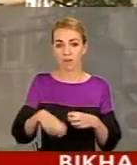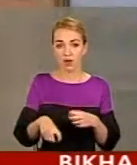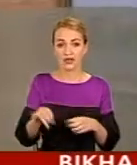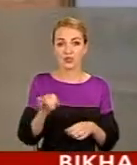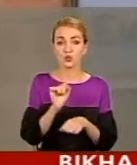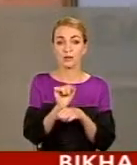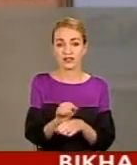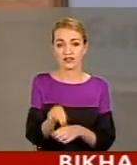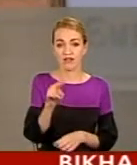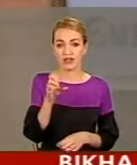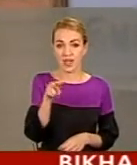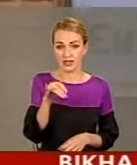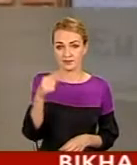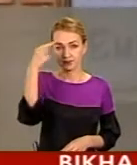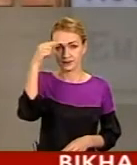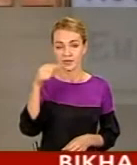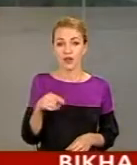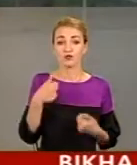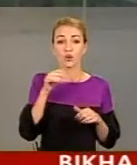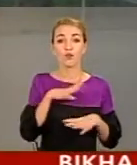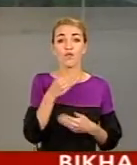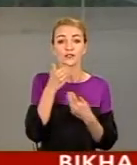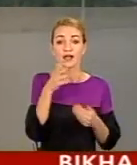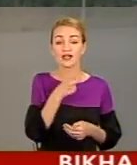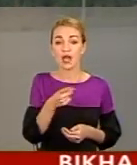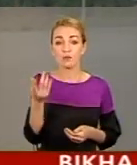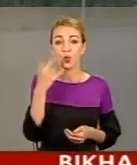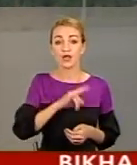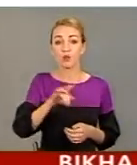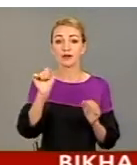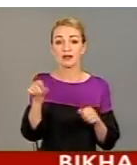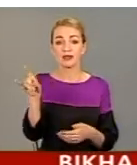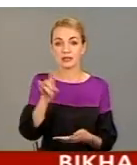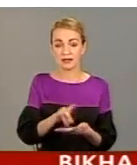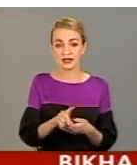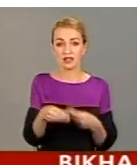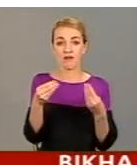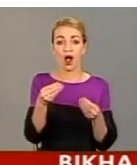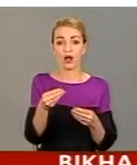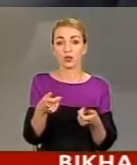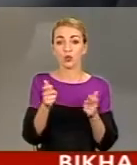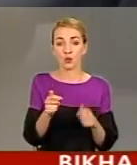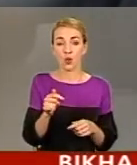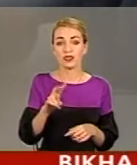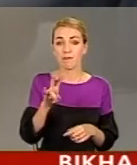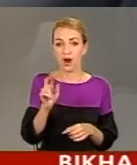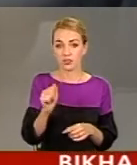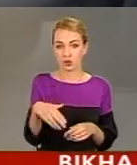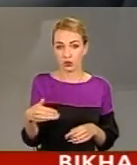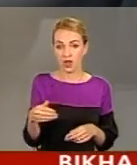і зупинився у Делі. Це Індія. Вчора був останній термін, коли борт міг приземлитися. Йому давала добро непальська сторона.